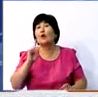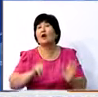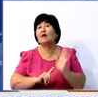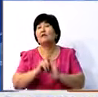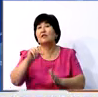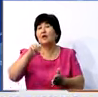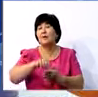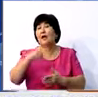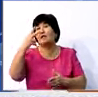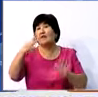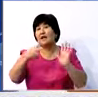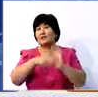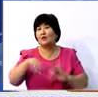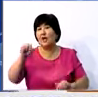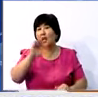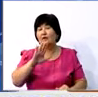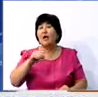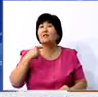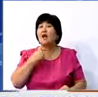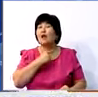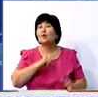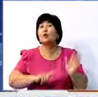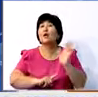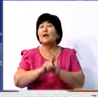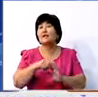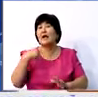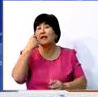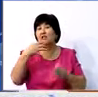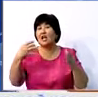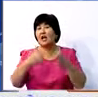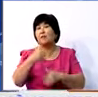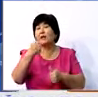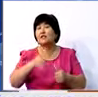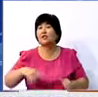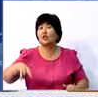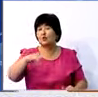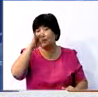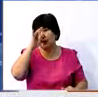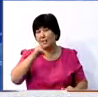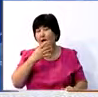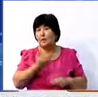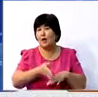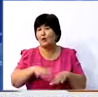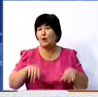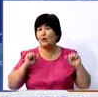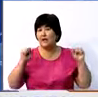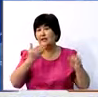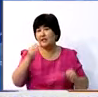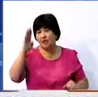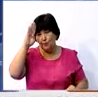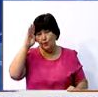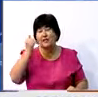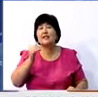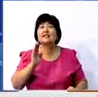на помост. 28 августа в Талдыкоргане стартует личнокомандный чемпионат Республики Казахстан по тяжелой атлетике среди мужчин и